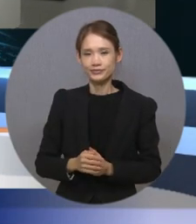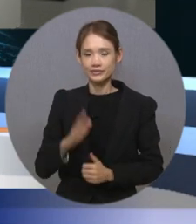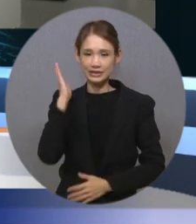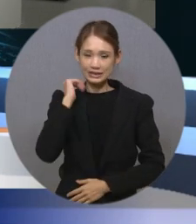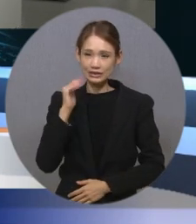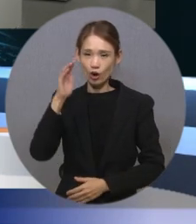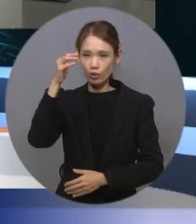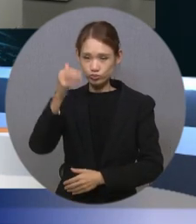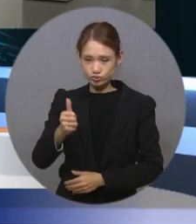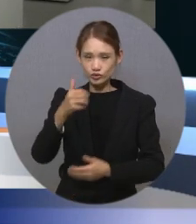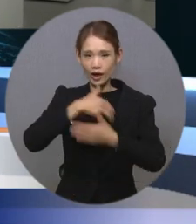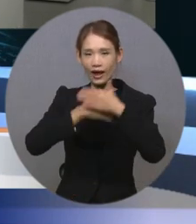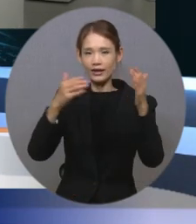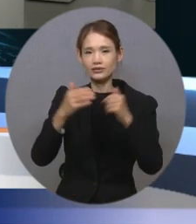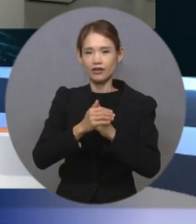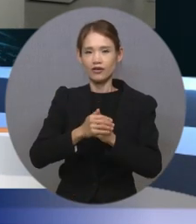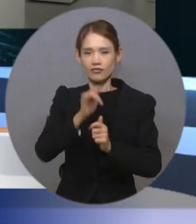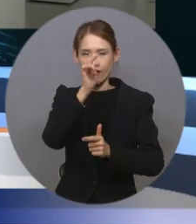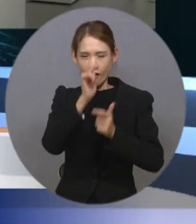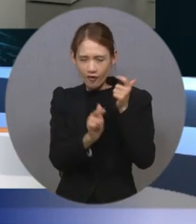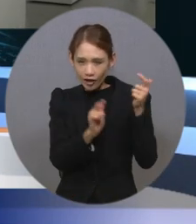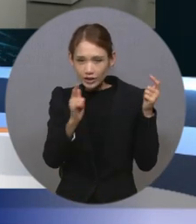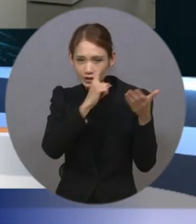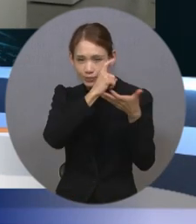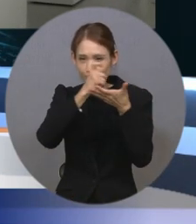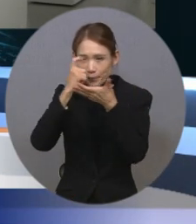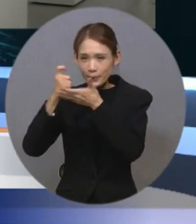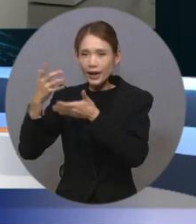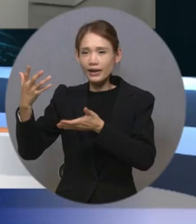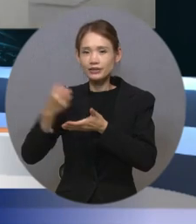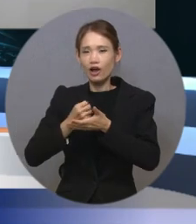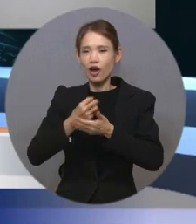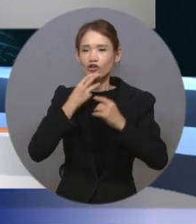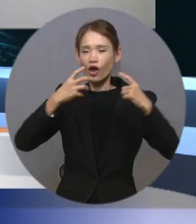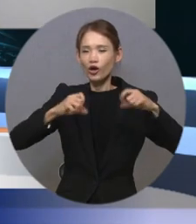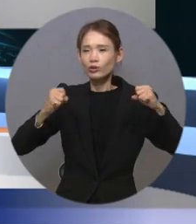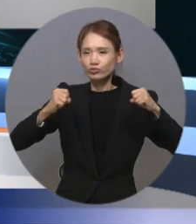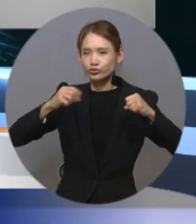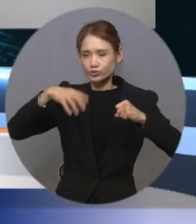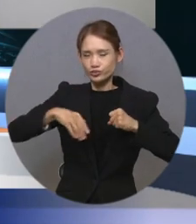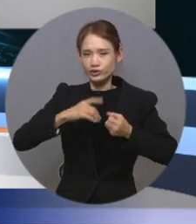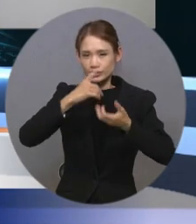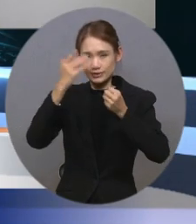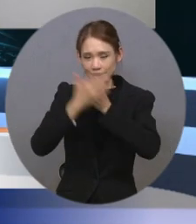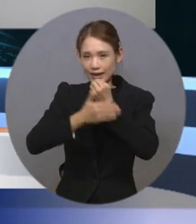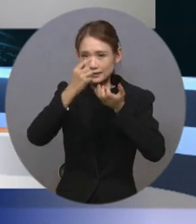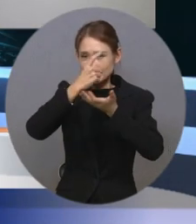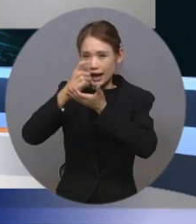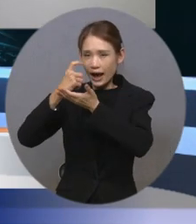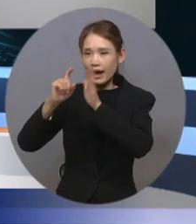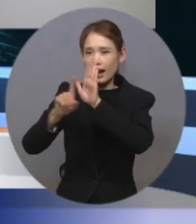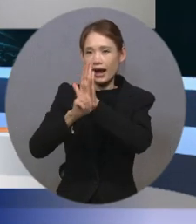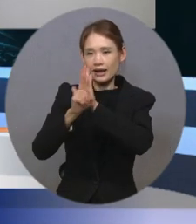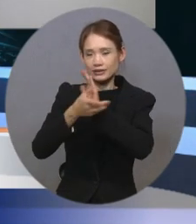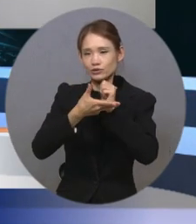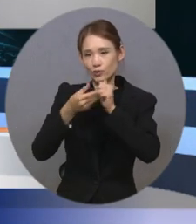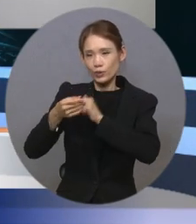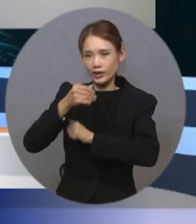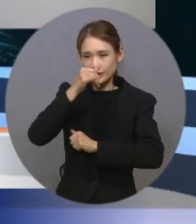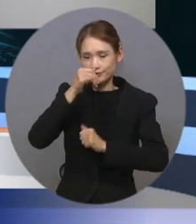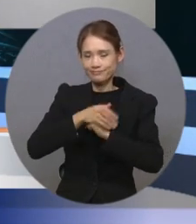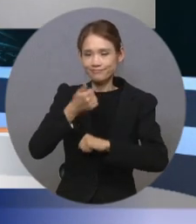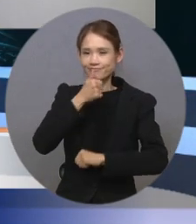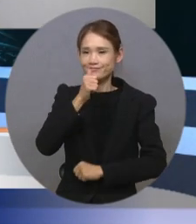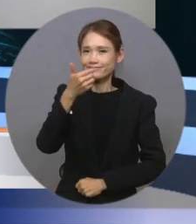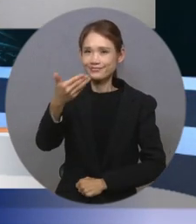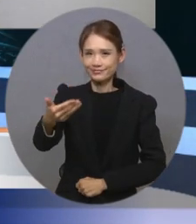의정부에서 찰나의 순간을 다양한 시선으로 담은 경기 북부 사진작가 초대전이 열렸습니다. 정우선 기자가